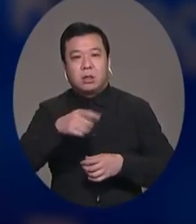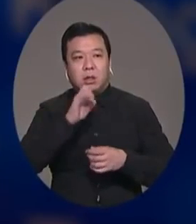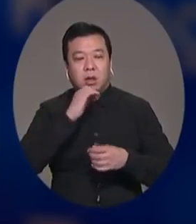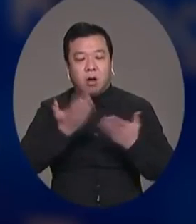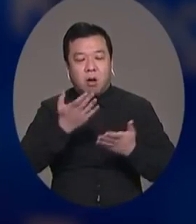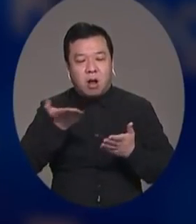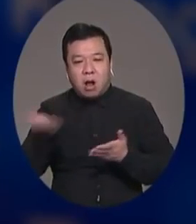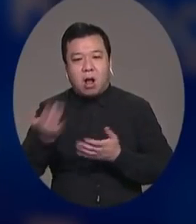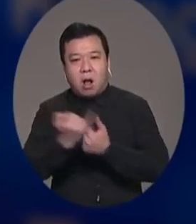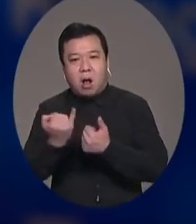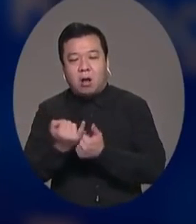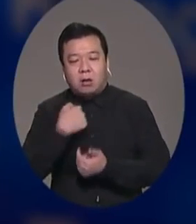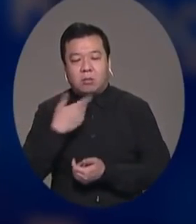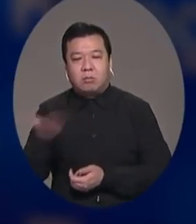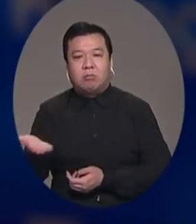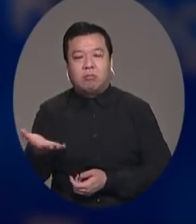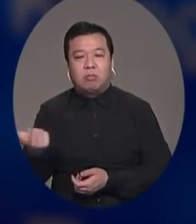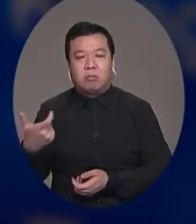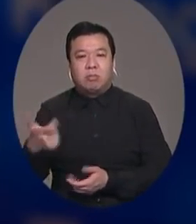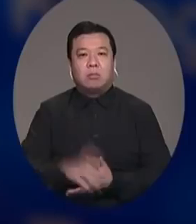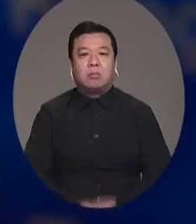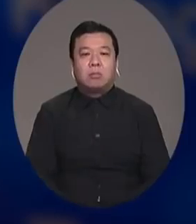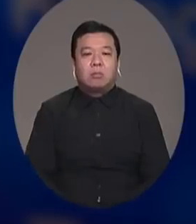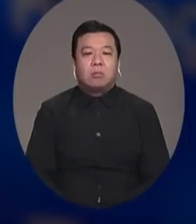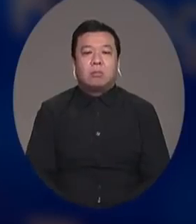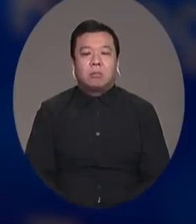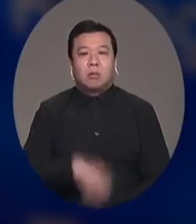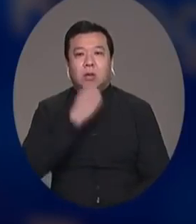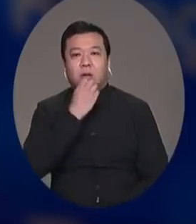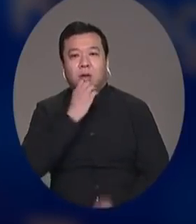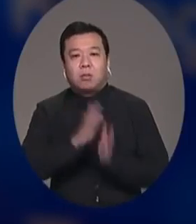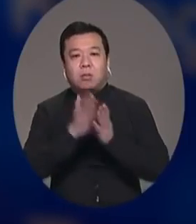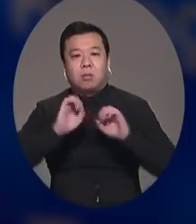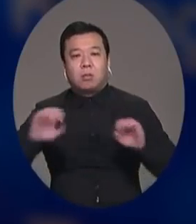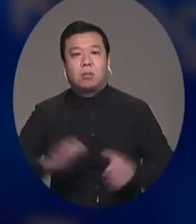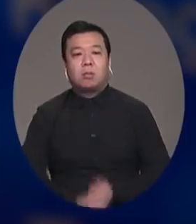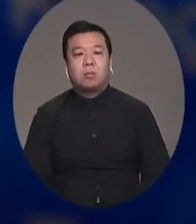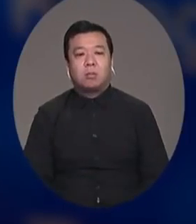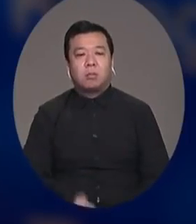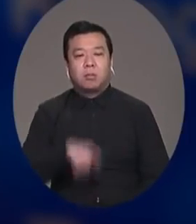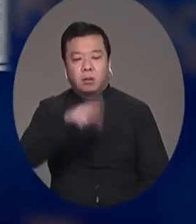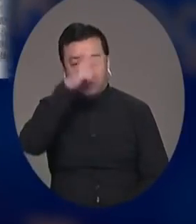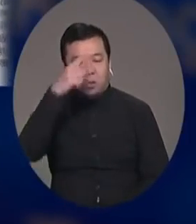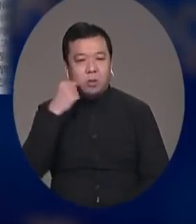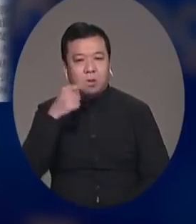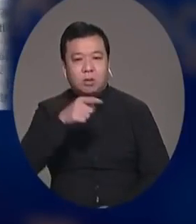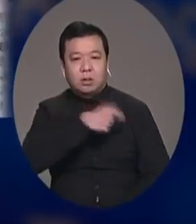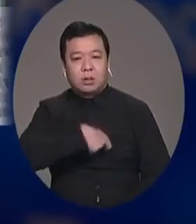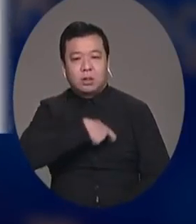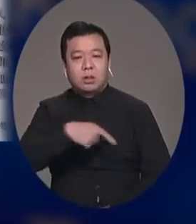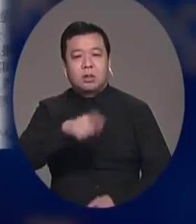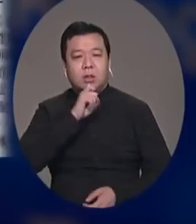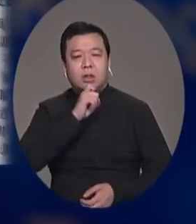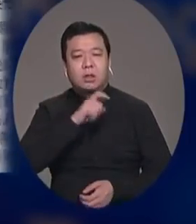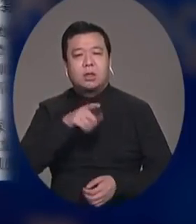虑向学生会追讨。《东方日报》报道，前观塘区议员梁海晴因出